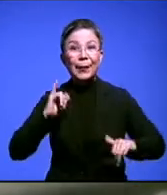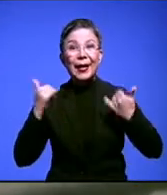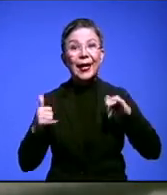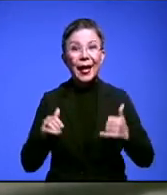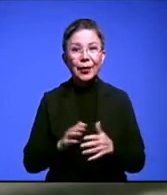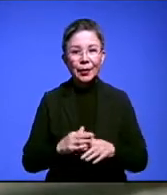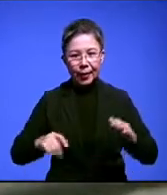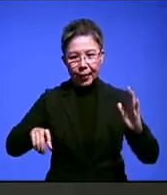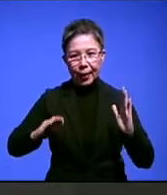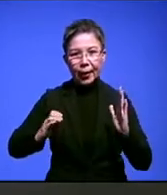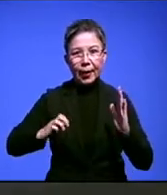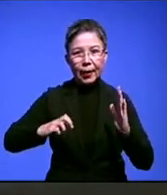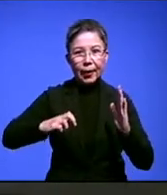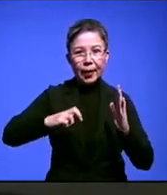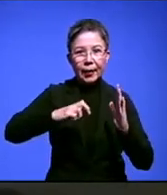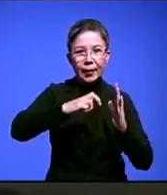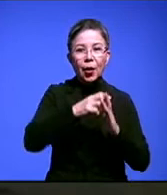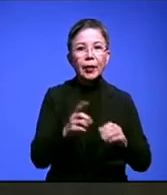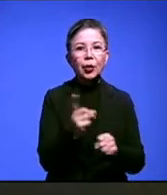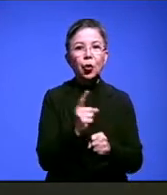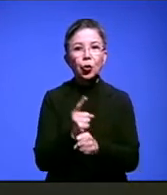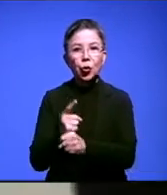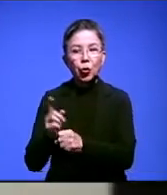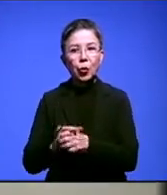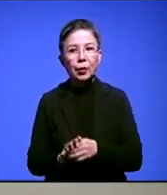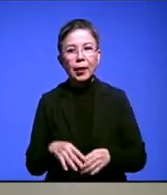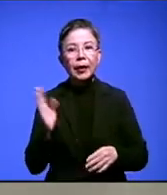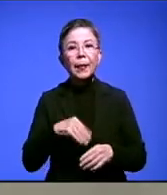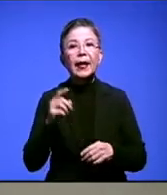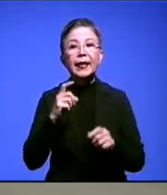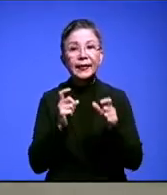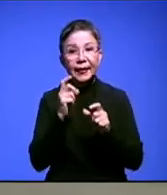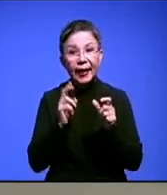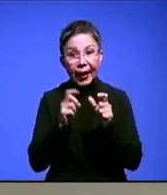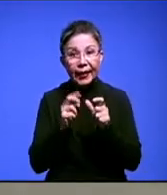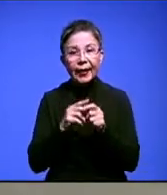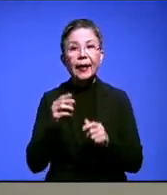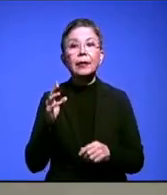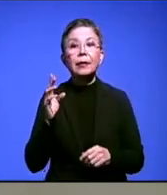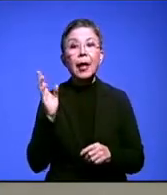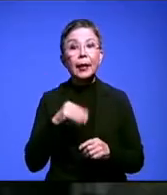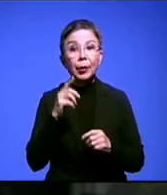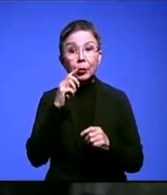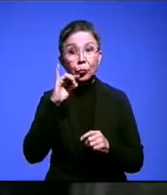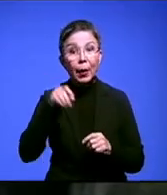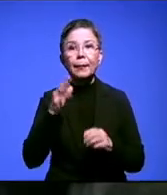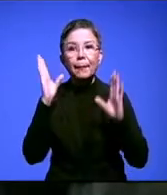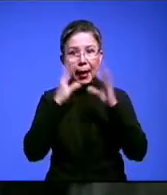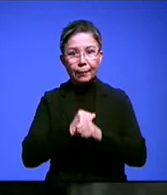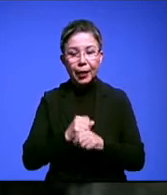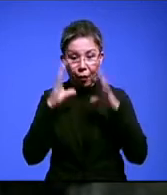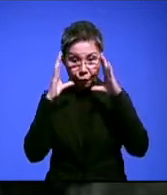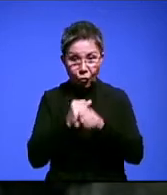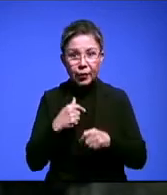anak, eskalator, serta gerai pertokoan. Penyemprotan dilakukan setiap Senin dan Kamis malam usai pertokoan tutup. Jadi fokus kita